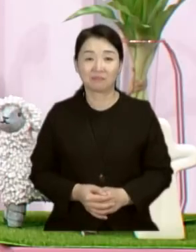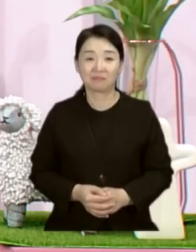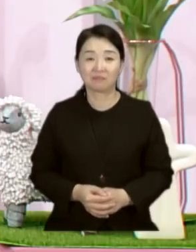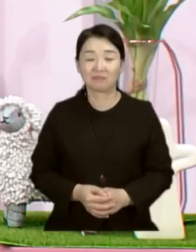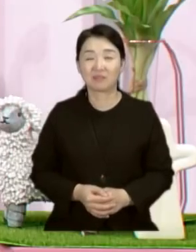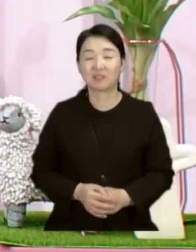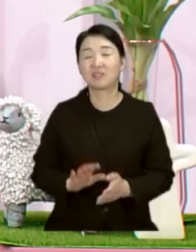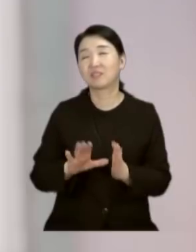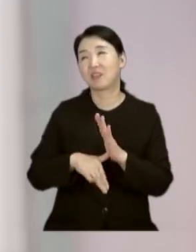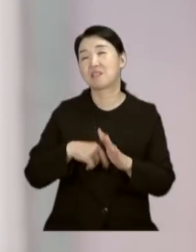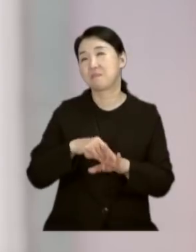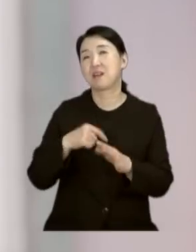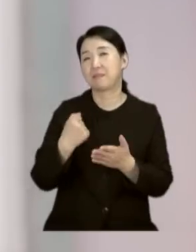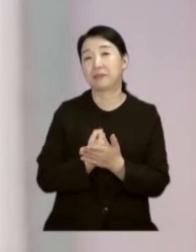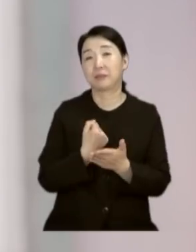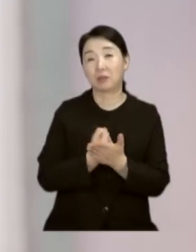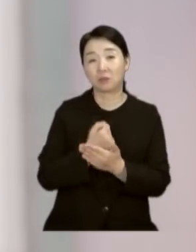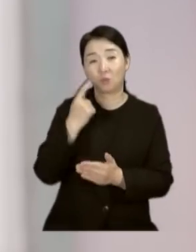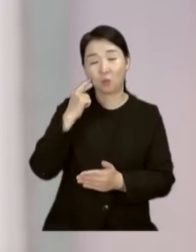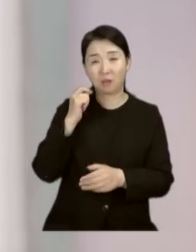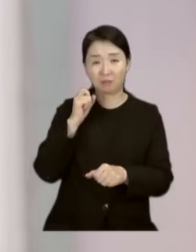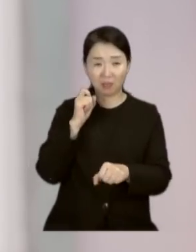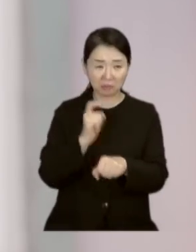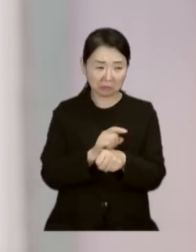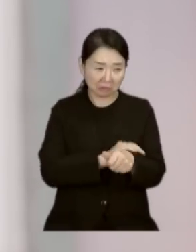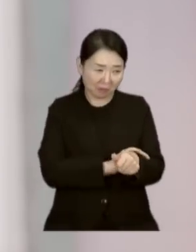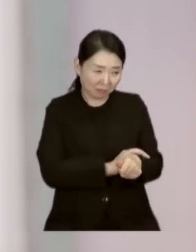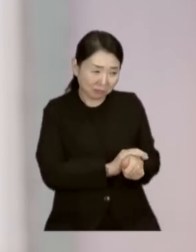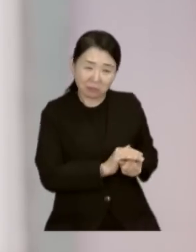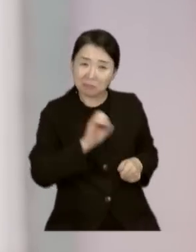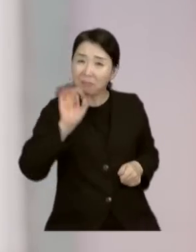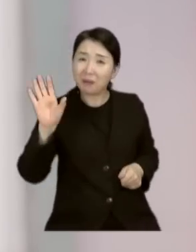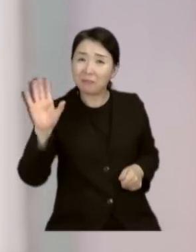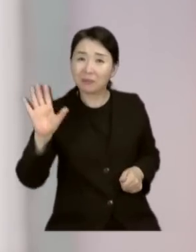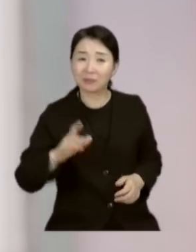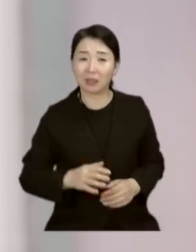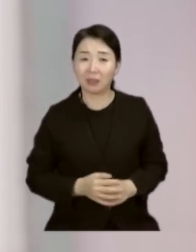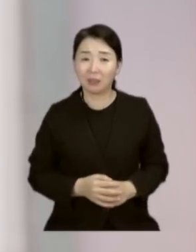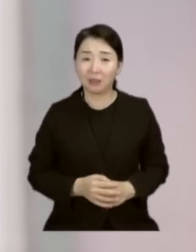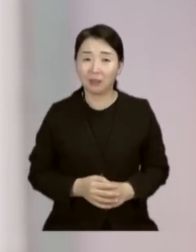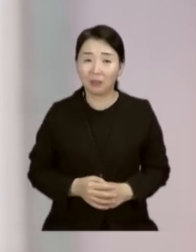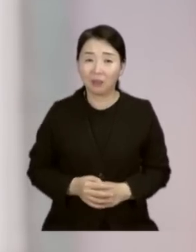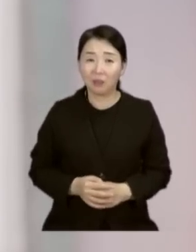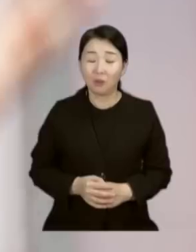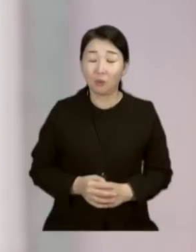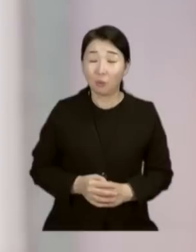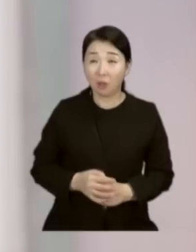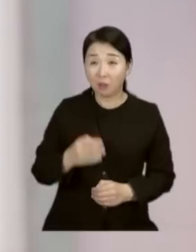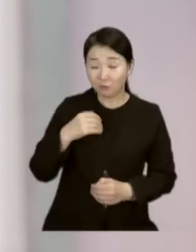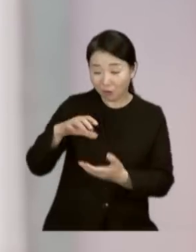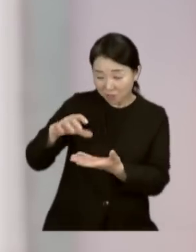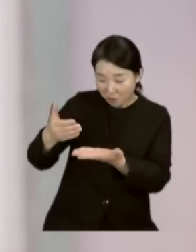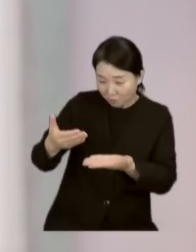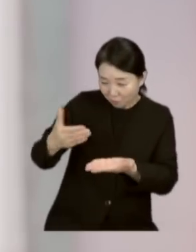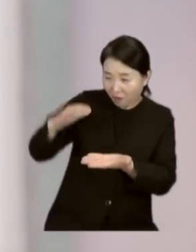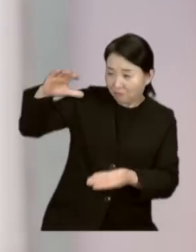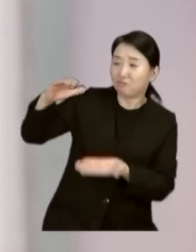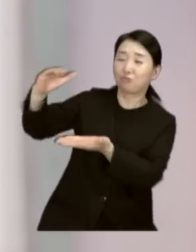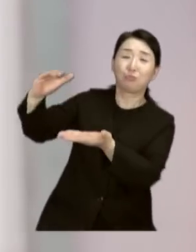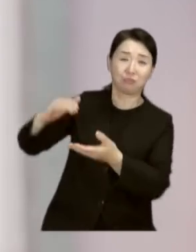그게 속상했어요. 완전히 정반대거든요. 저는 정말 그랬구나. 누가 요만큼 주면 진짜 이만큼을 퍼주는